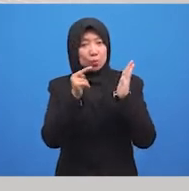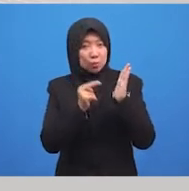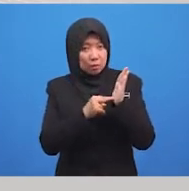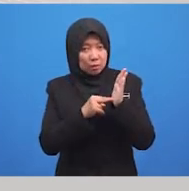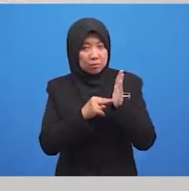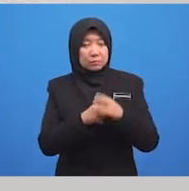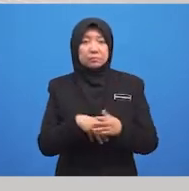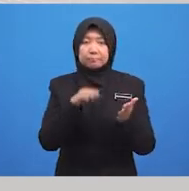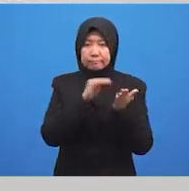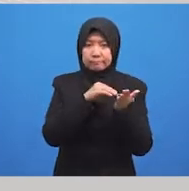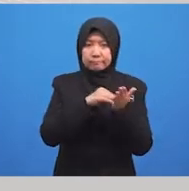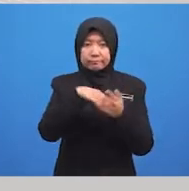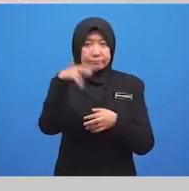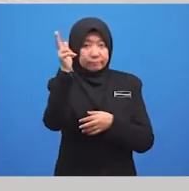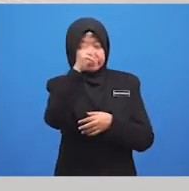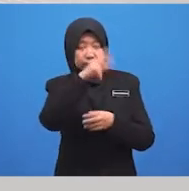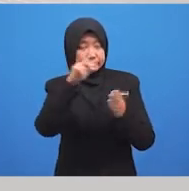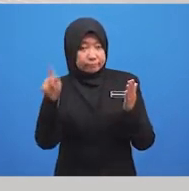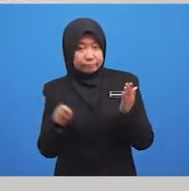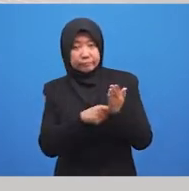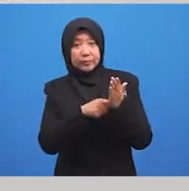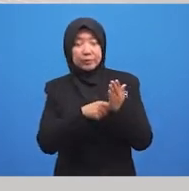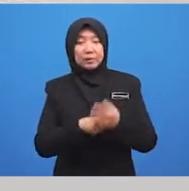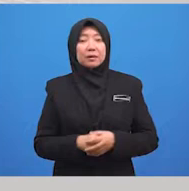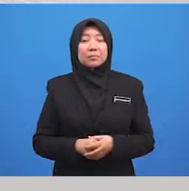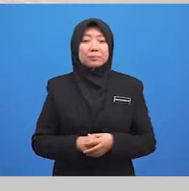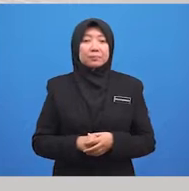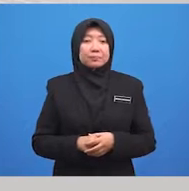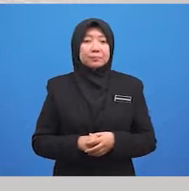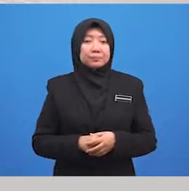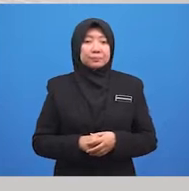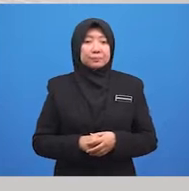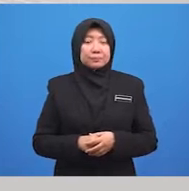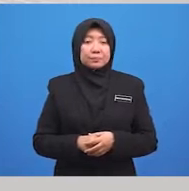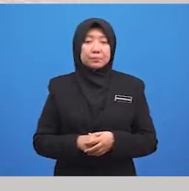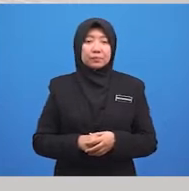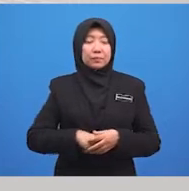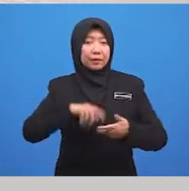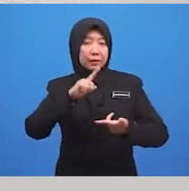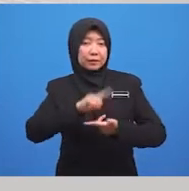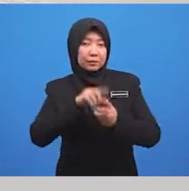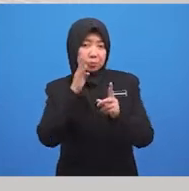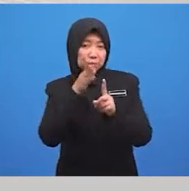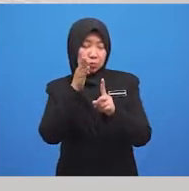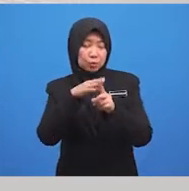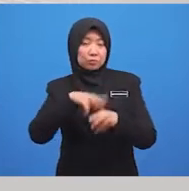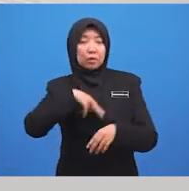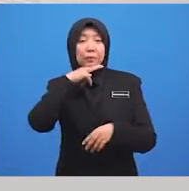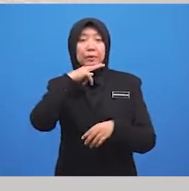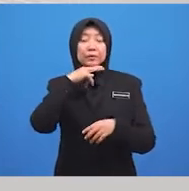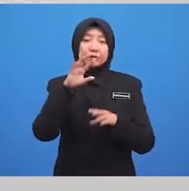undang-undang. Ketiga, bilangan agensi kerajaan bertambah. Keempat, lesen pemburuan dihadkan